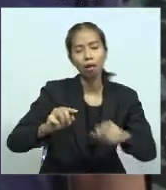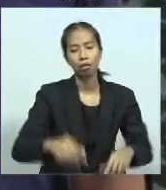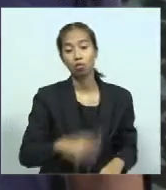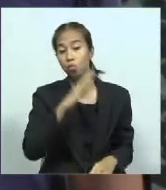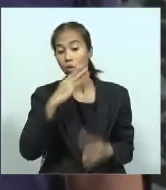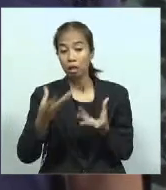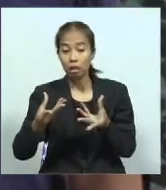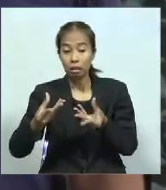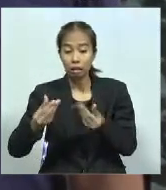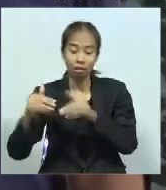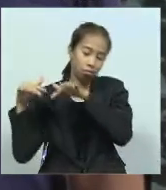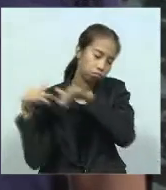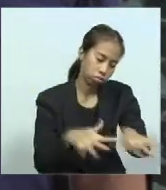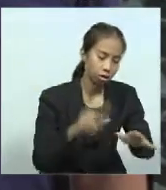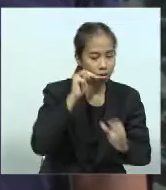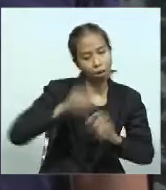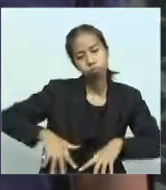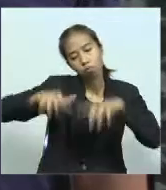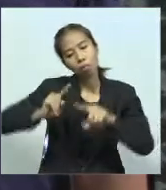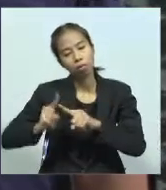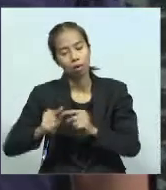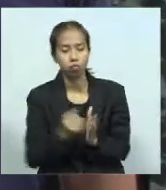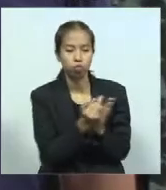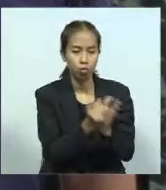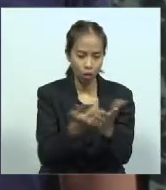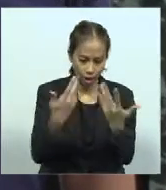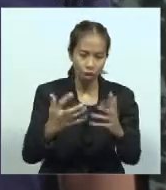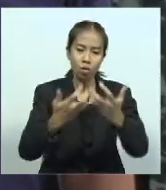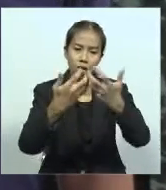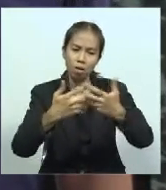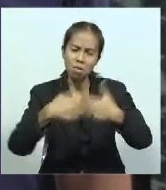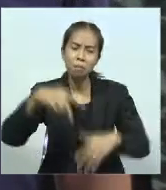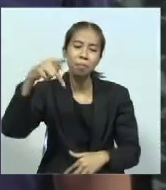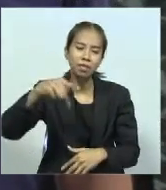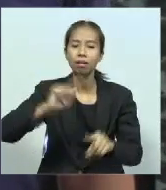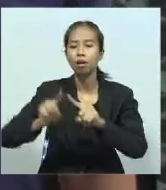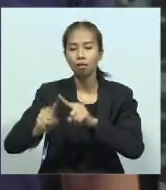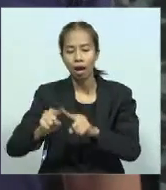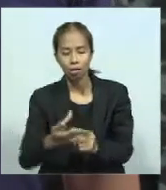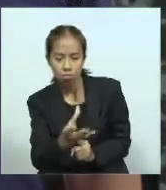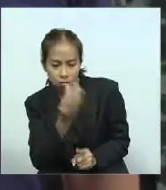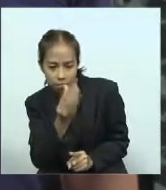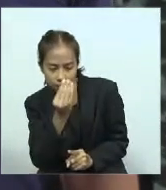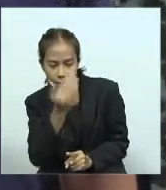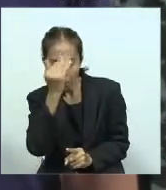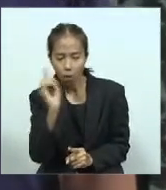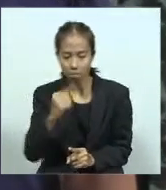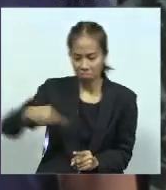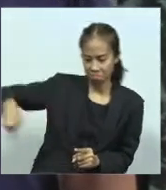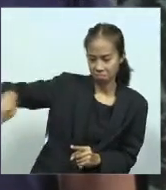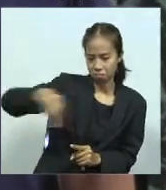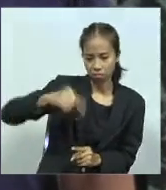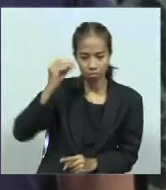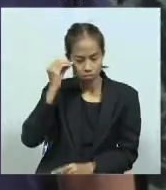ถล่มการช่วยเหลือทางน้ำนะครับรวมถึงการใช้เครื่องมือพิเศษสิ่งที่เราดำเนินการนะครับก็เพื่อที่ให้กำลังพลของเรามีความรู้